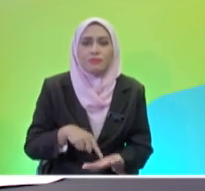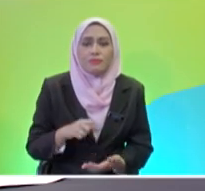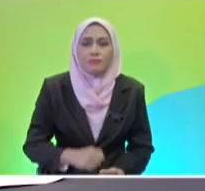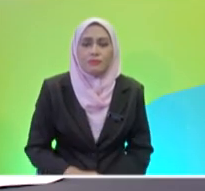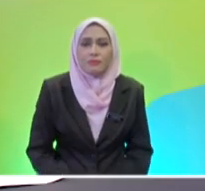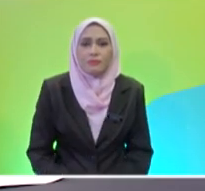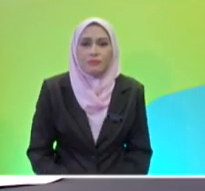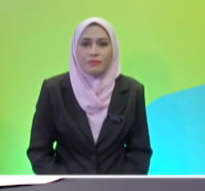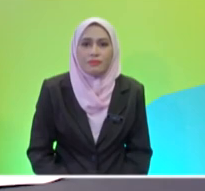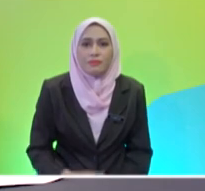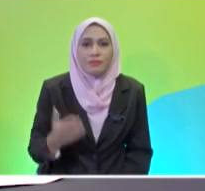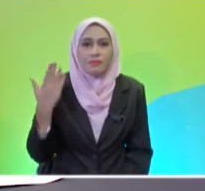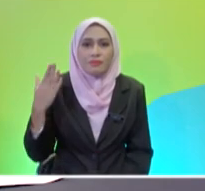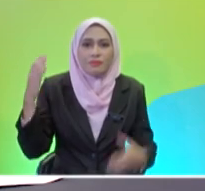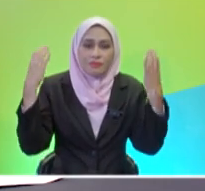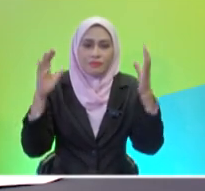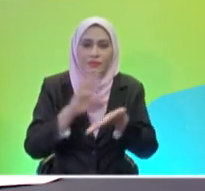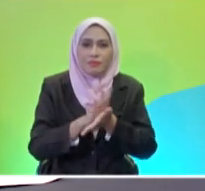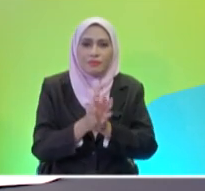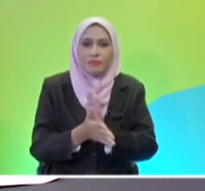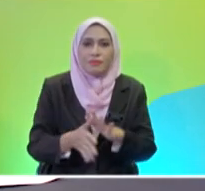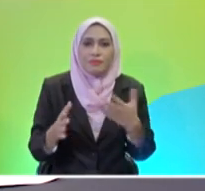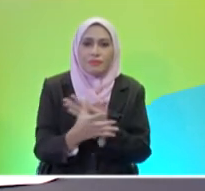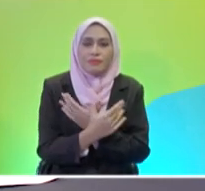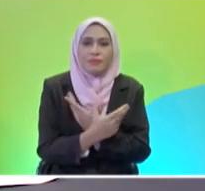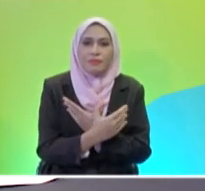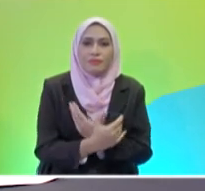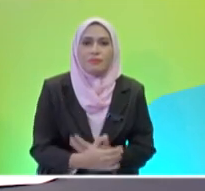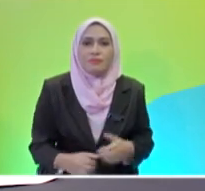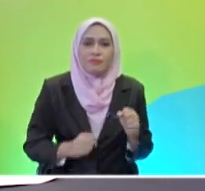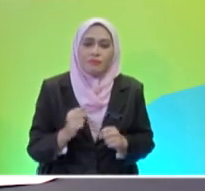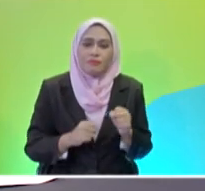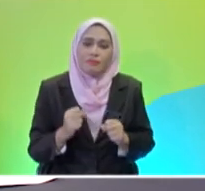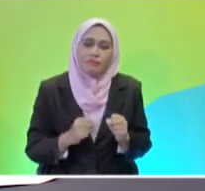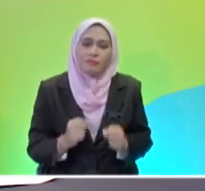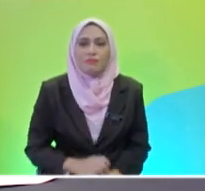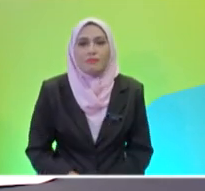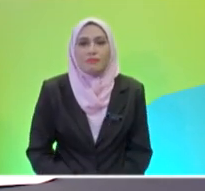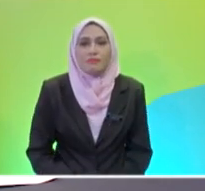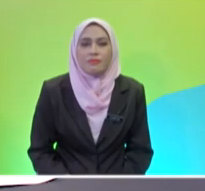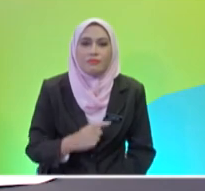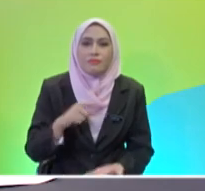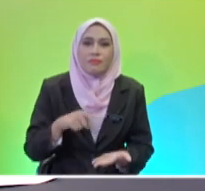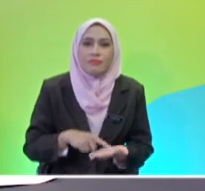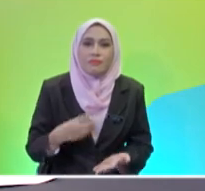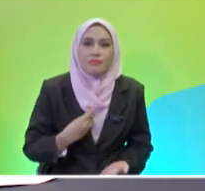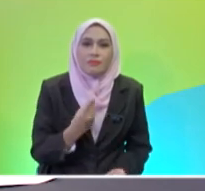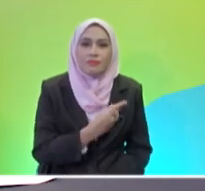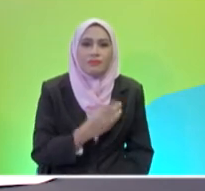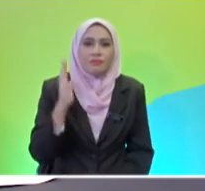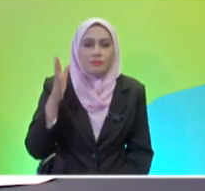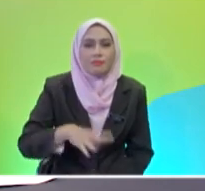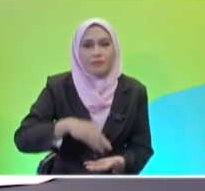kita Cikgu jadi rama-rama ya. Anak-anak nampak tau berlari-lari kan, berkejar-kejaran. Okey, hari ini kita akan belajar